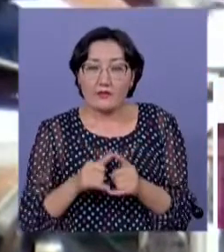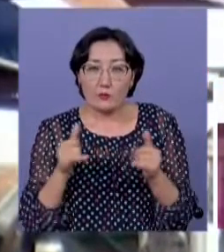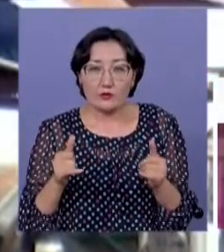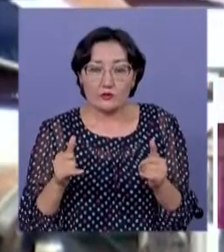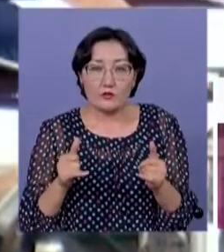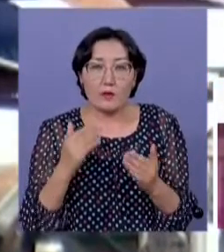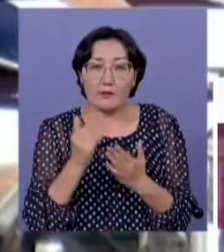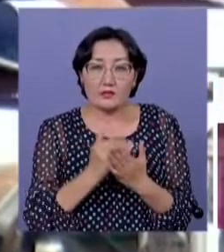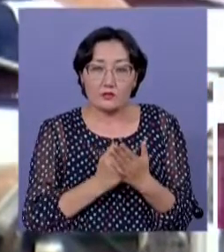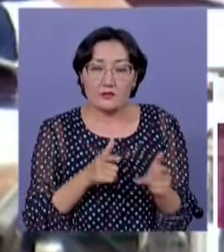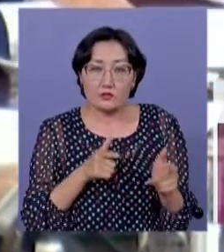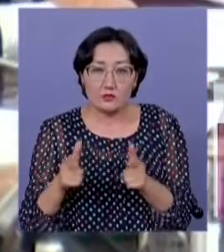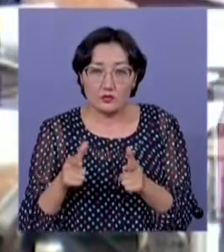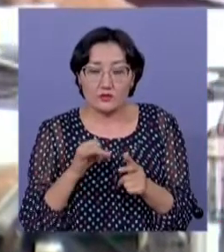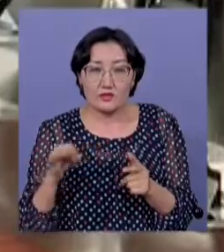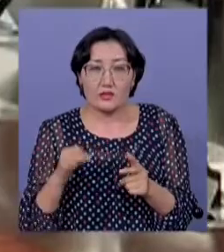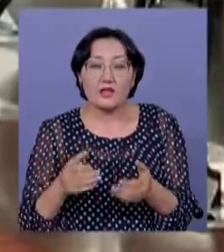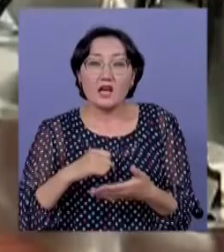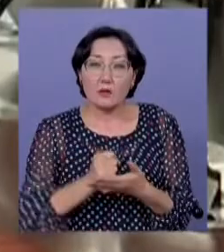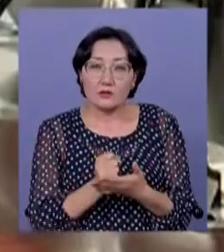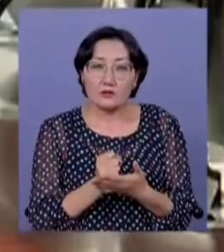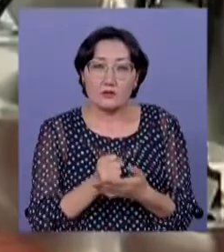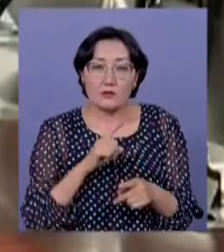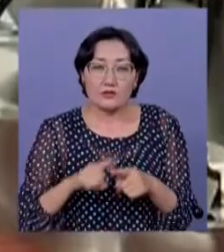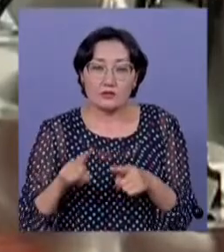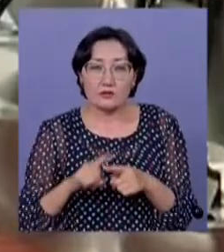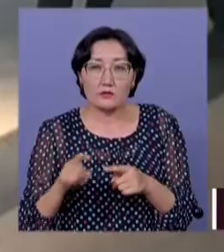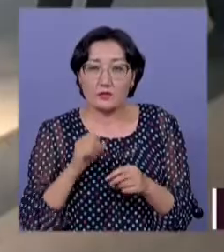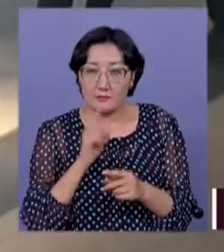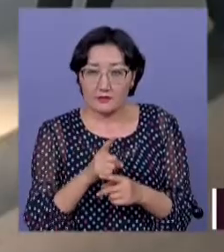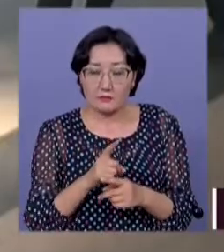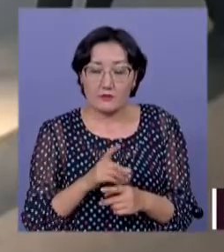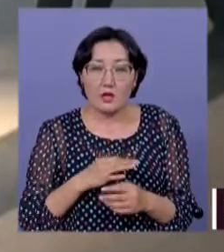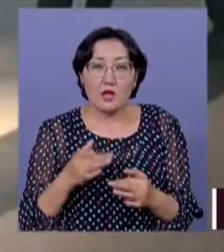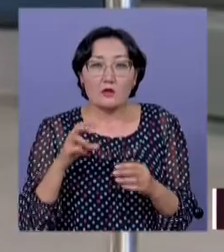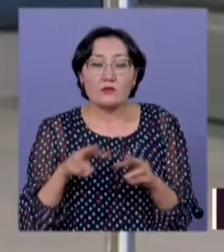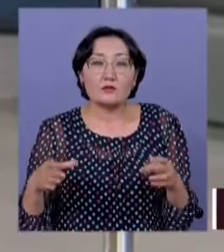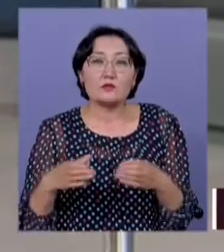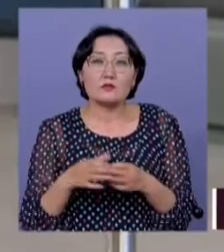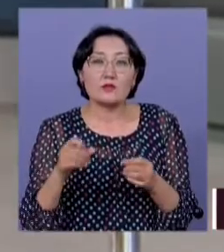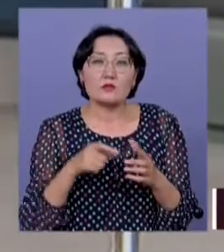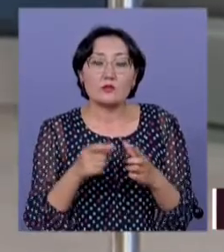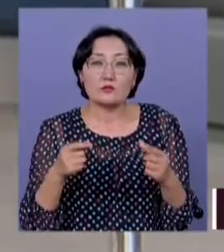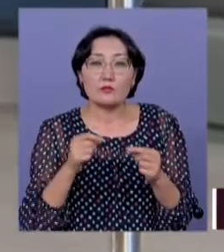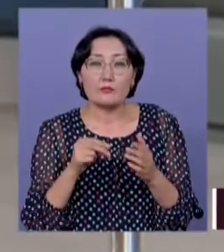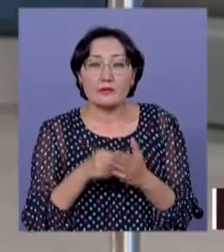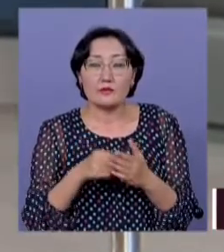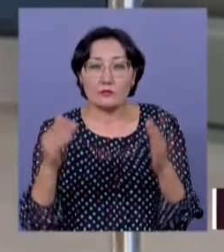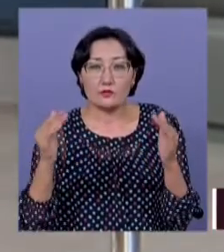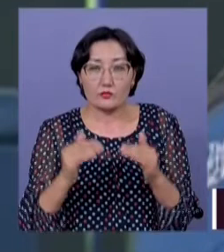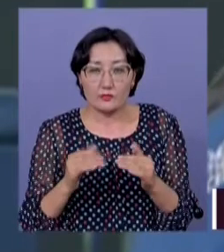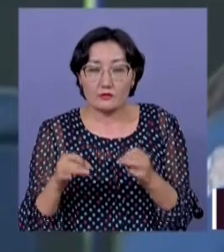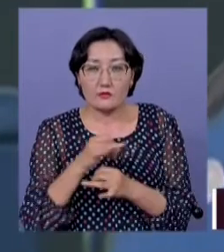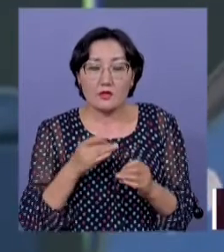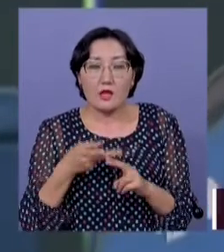жөніндегі бағдарламаны әзірлеуді және қабылдауды жеделдету тапсырамын. Үкімет отырысында әуе билеттерінің бағасын төмендету мәселесі де талқыға